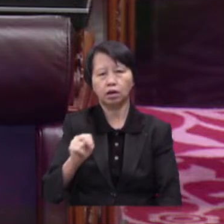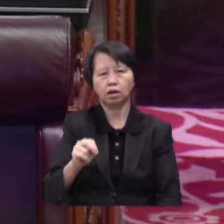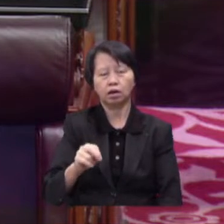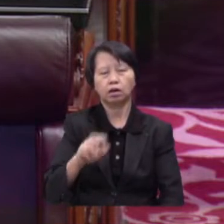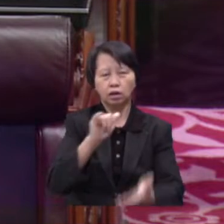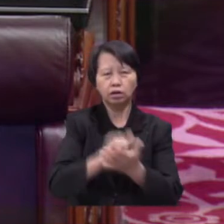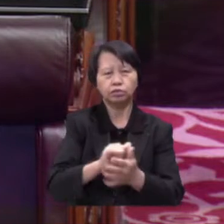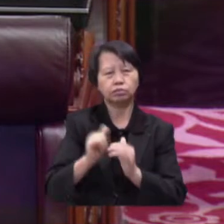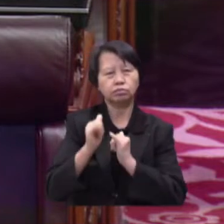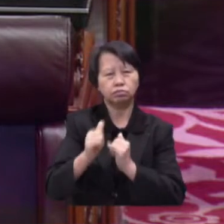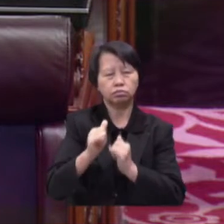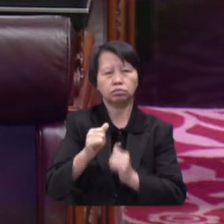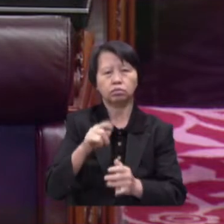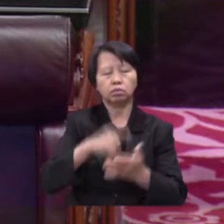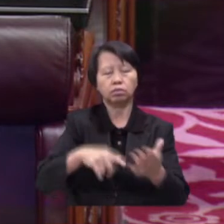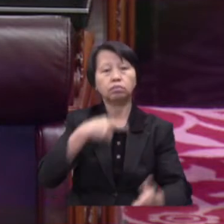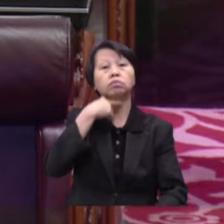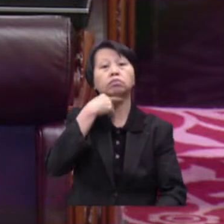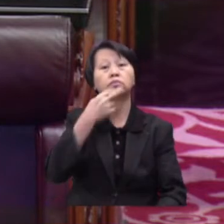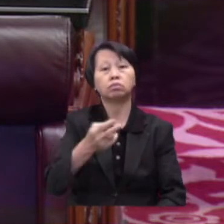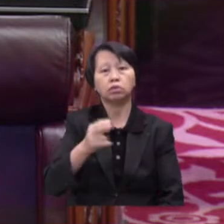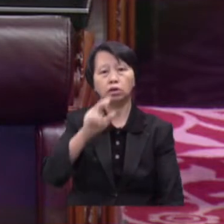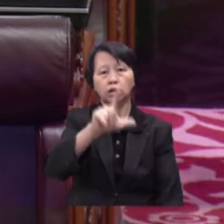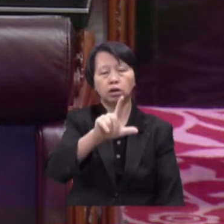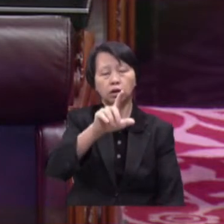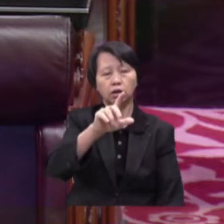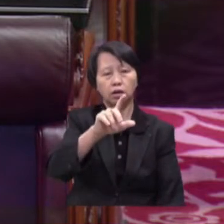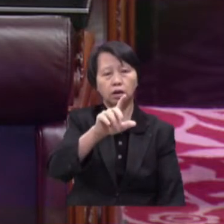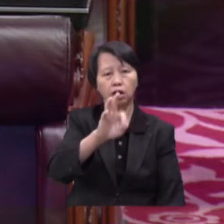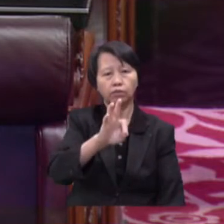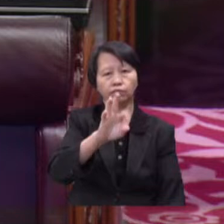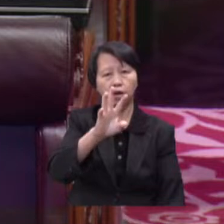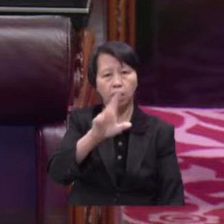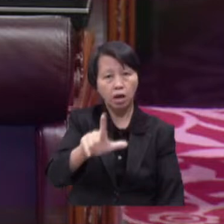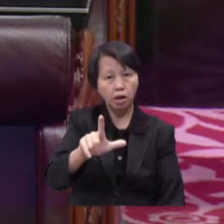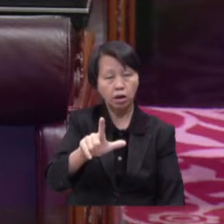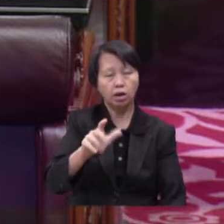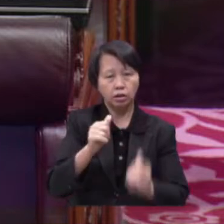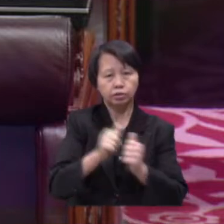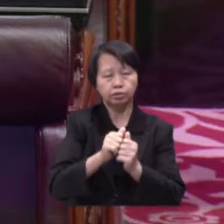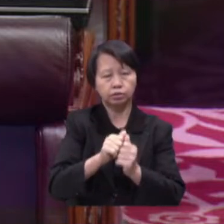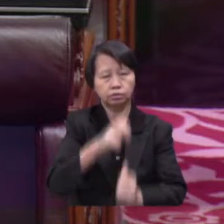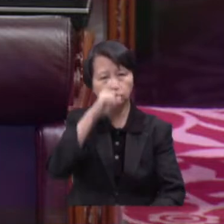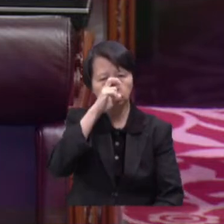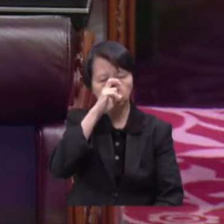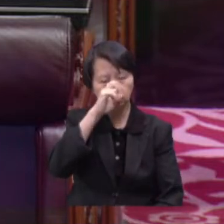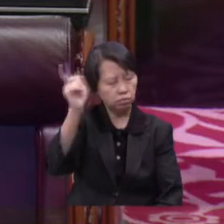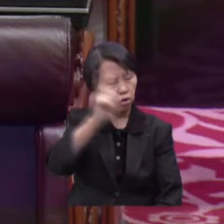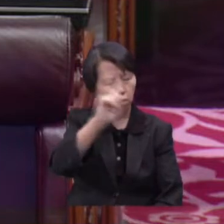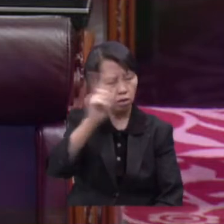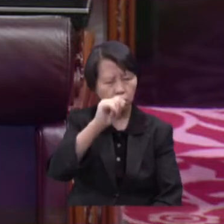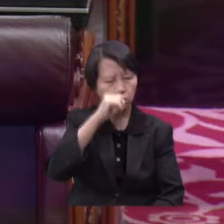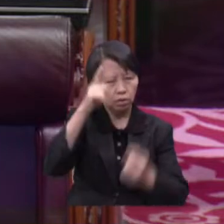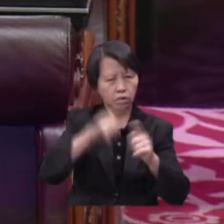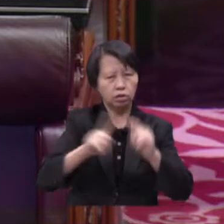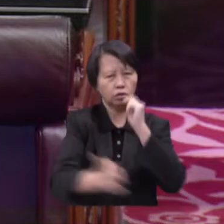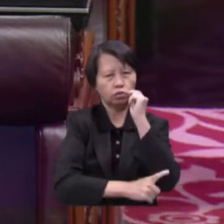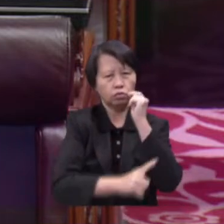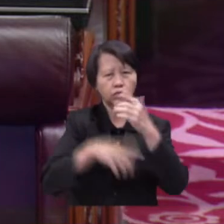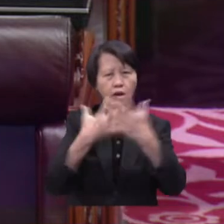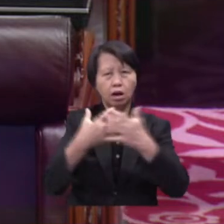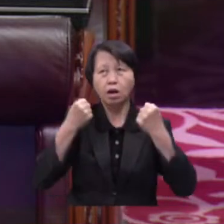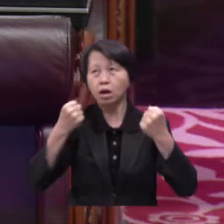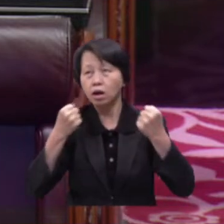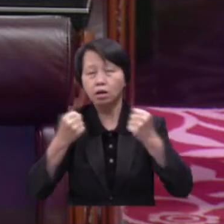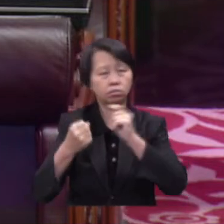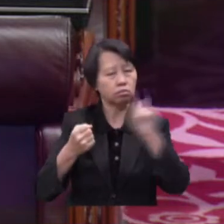telah disuarikan oleh lfl yang dengan tegas tidak setuju dengan hukuman penjara